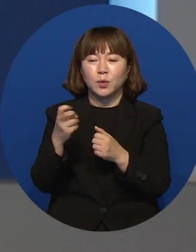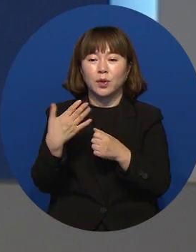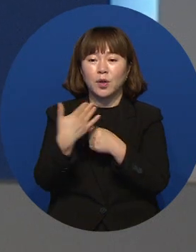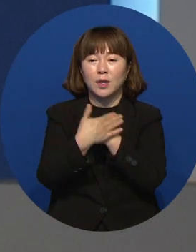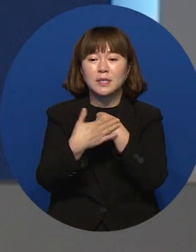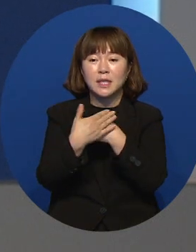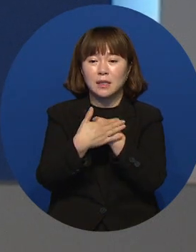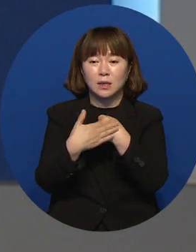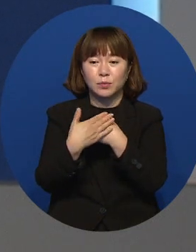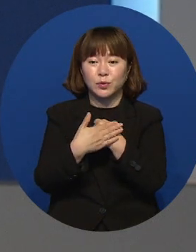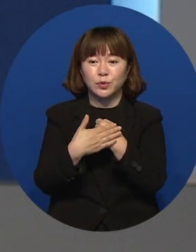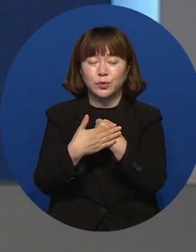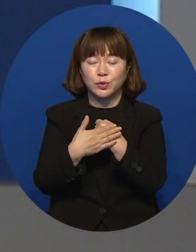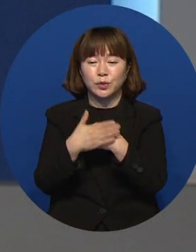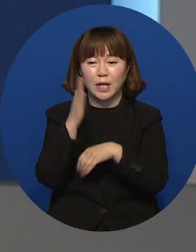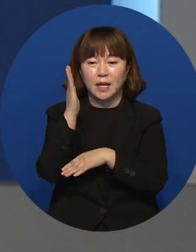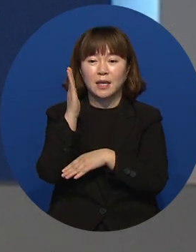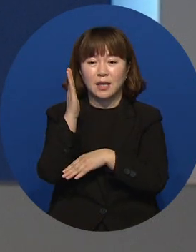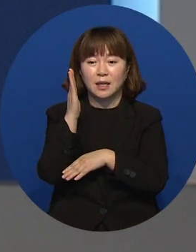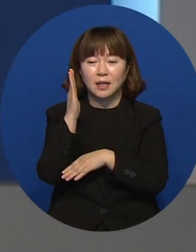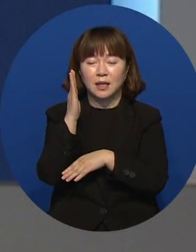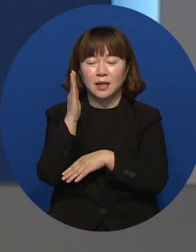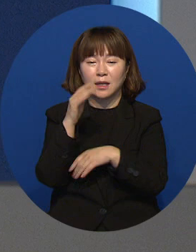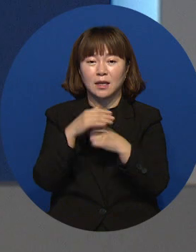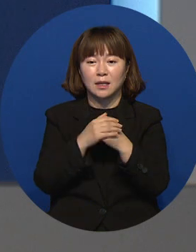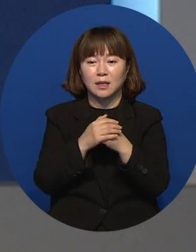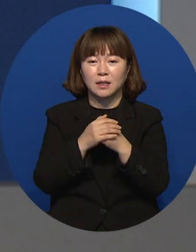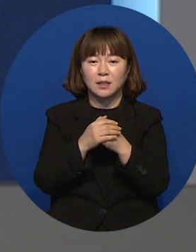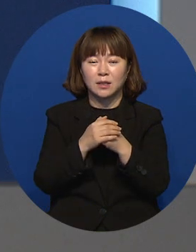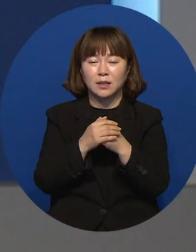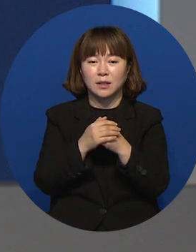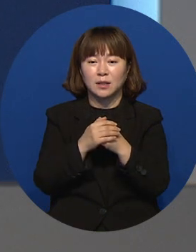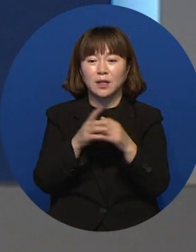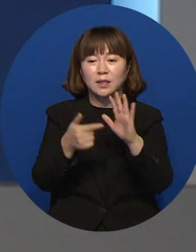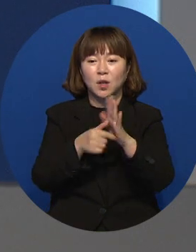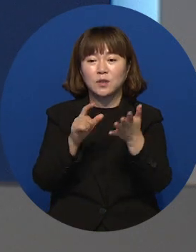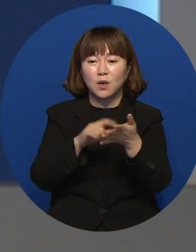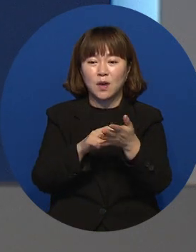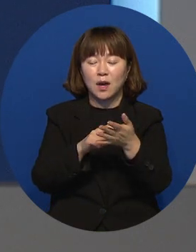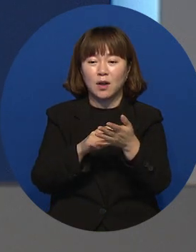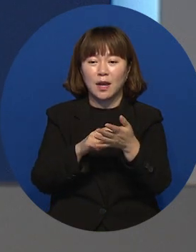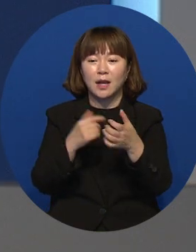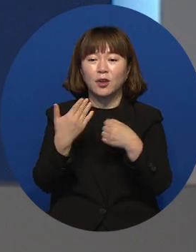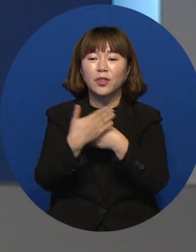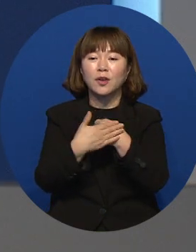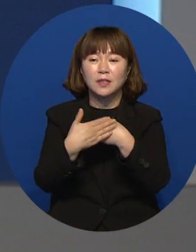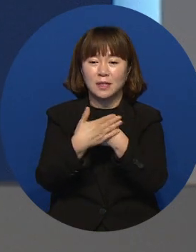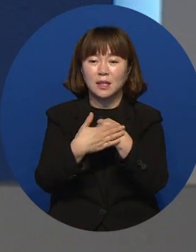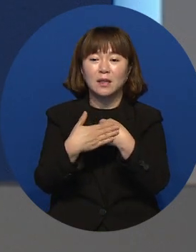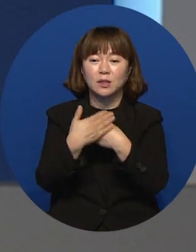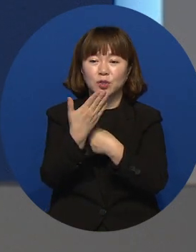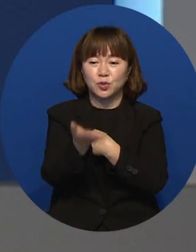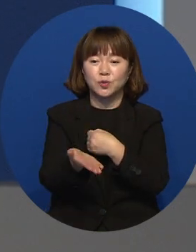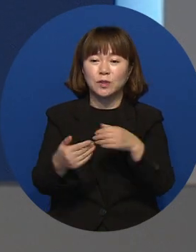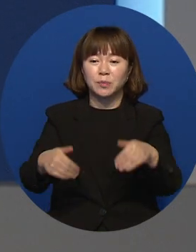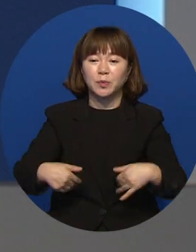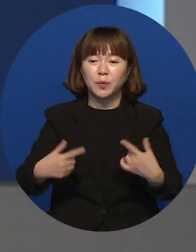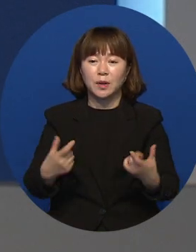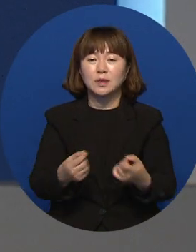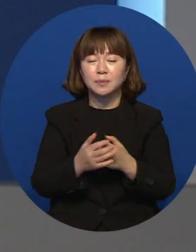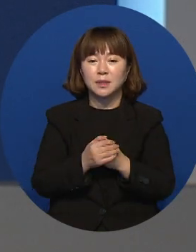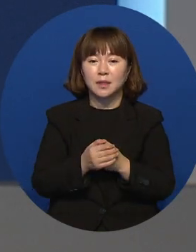알게 모 소비 알았는데 소개되는 것이 아니기 때문에 적절한 인센티브를 좀 제공할 필요가 있다 근데 이제 문제는